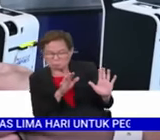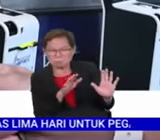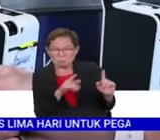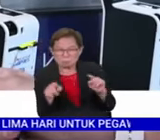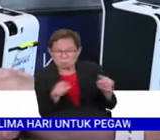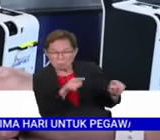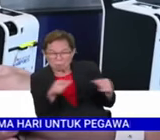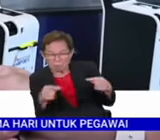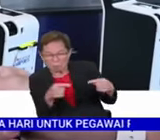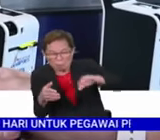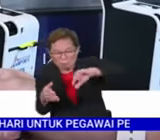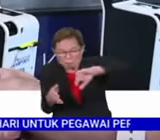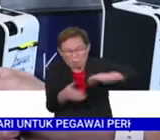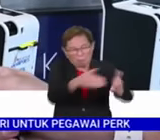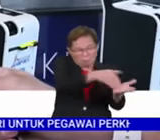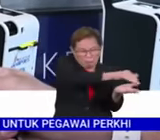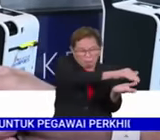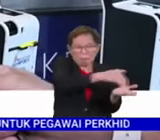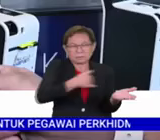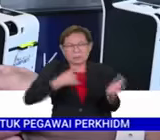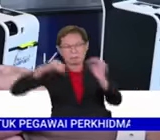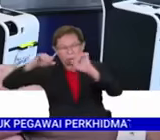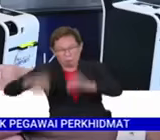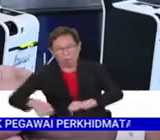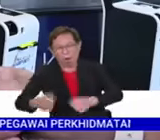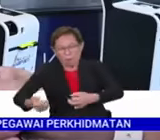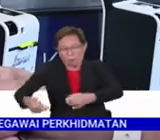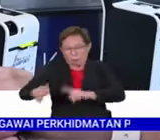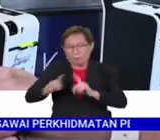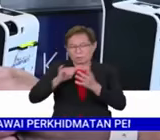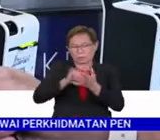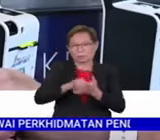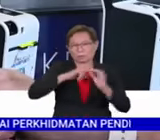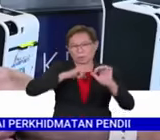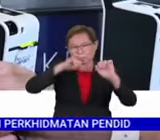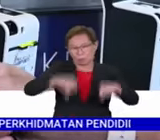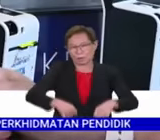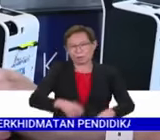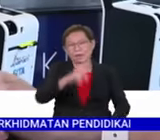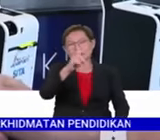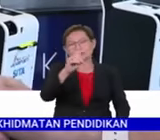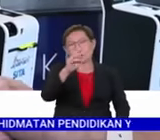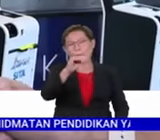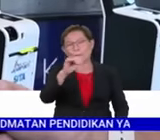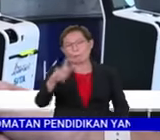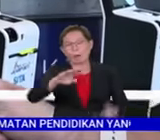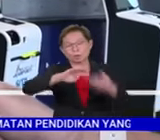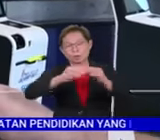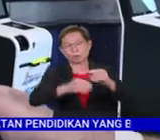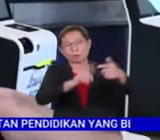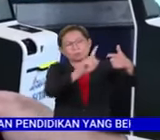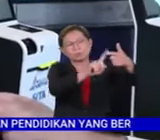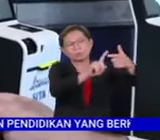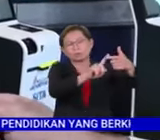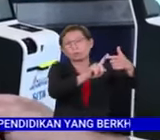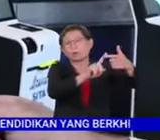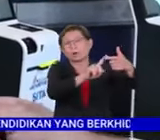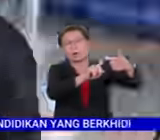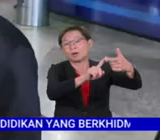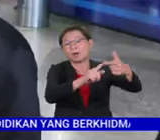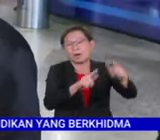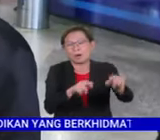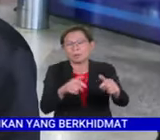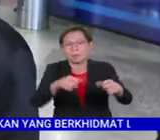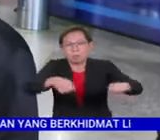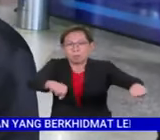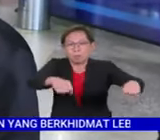betul-betulnya, bagi dia ke tepi, so saya boleh ambil peluang tu. Damok ketika ini berada di kedudukan kedua keseluruhan bagi kategori